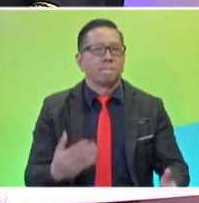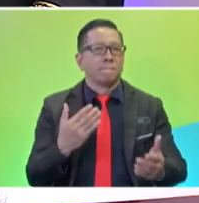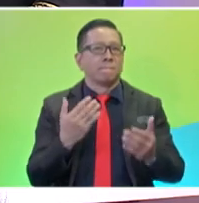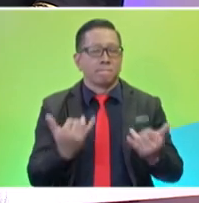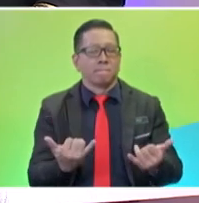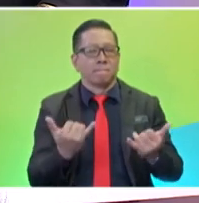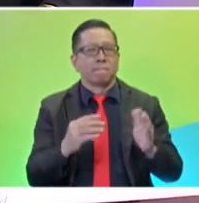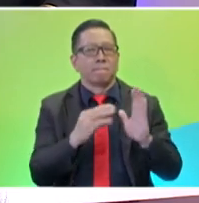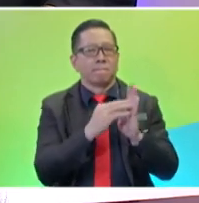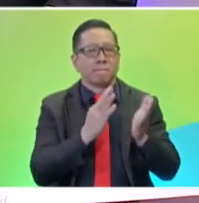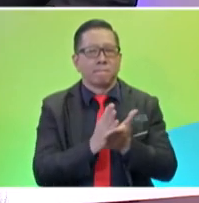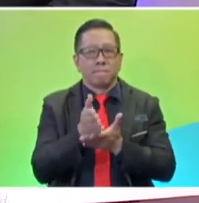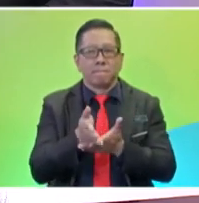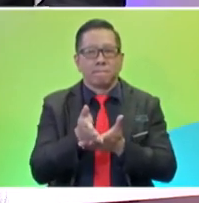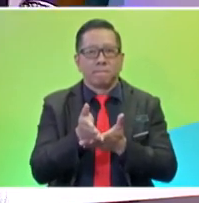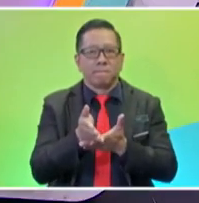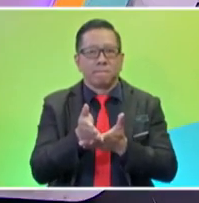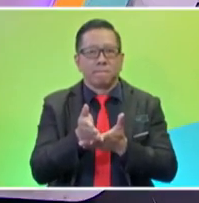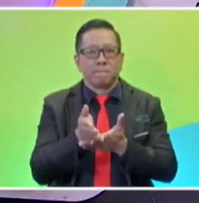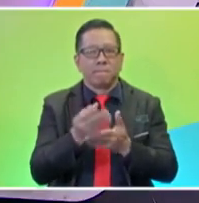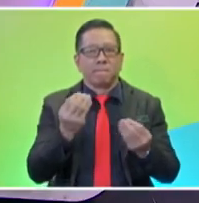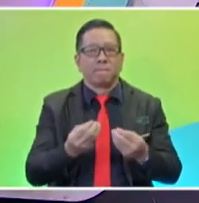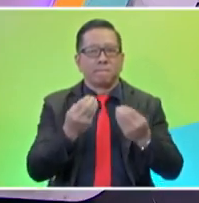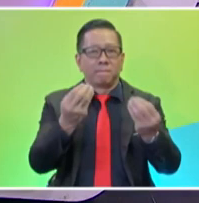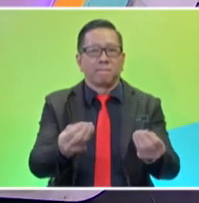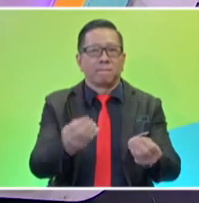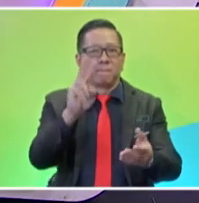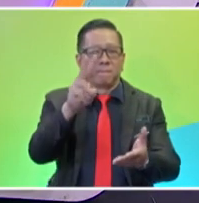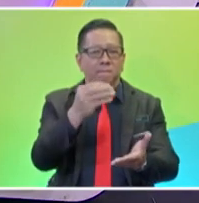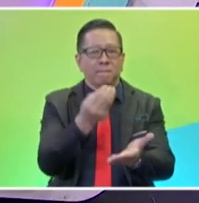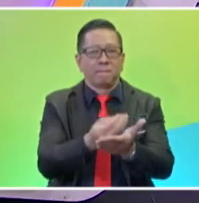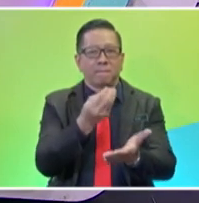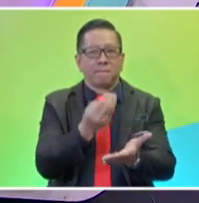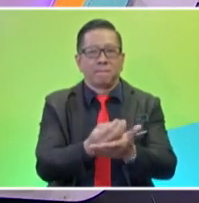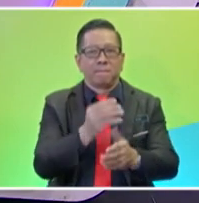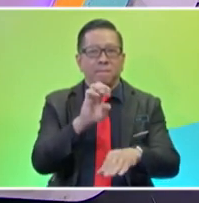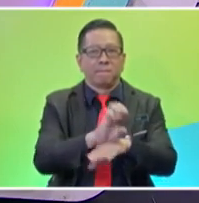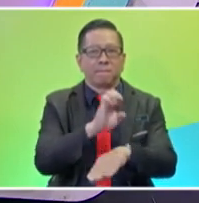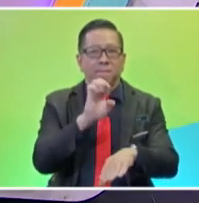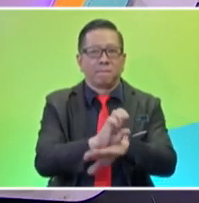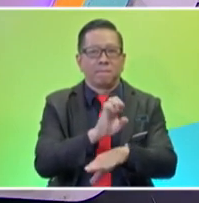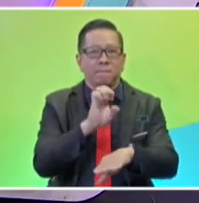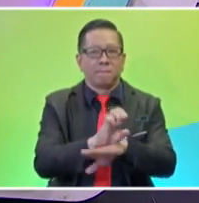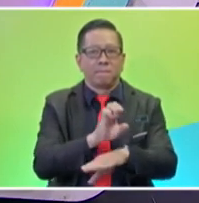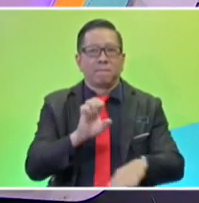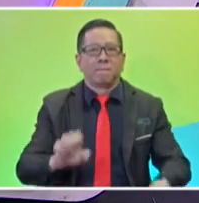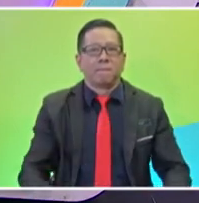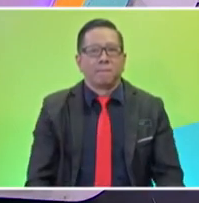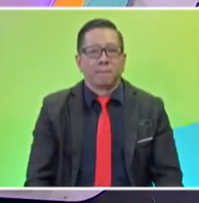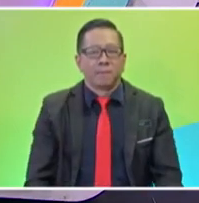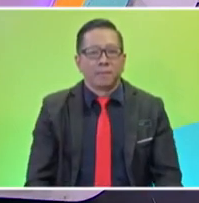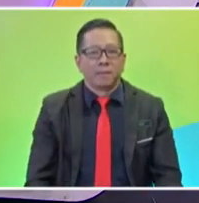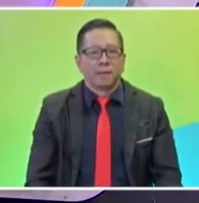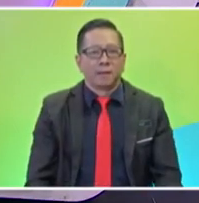seterusnya jatuh kita bagi dua kali kesalahan tadi kan dalam